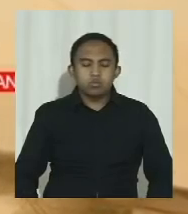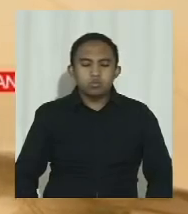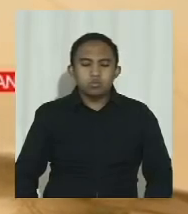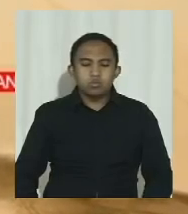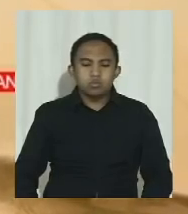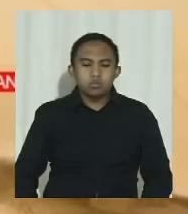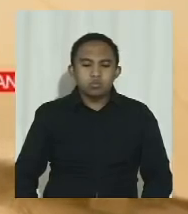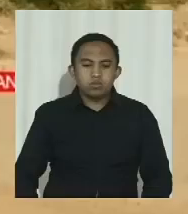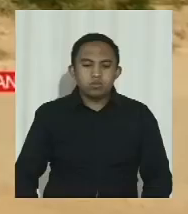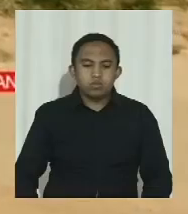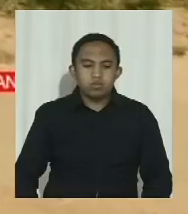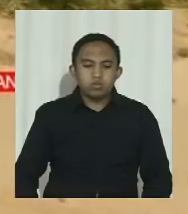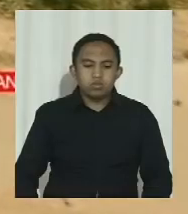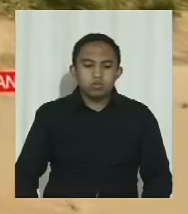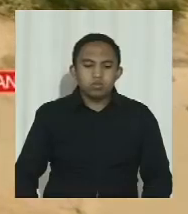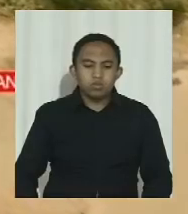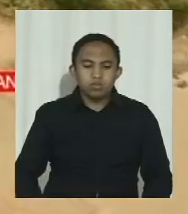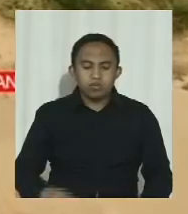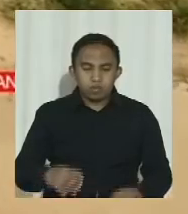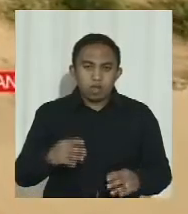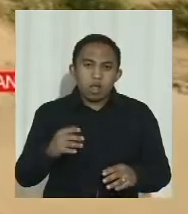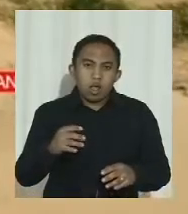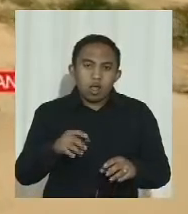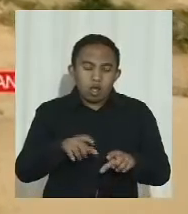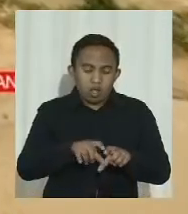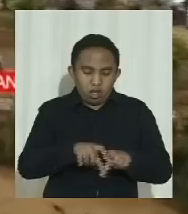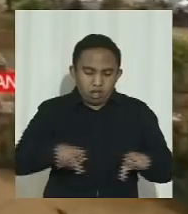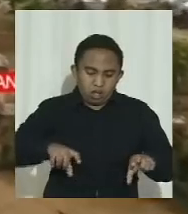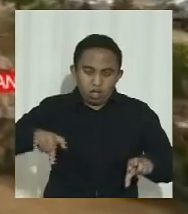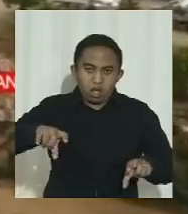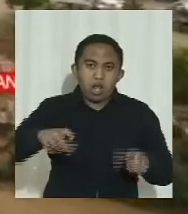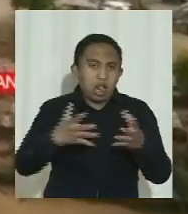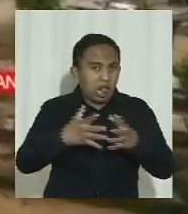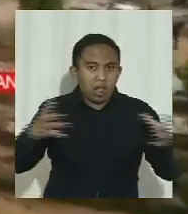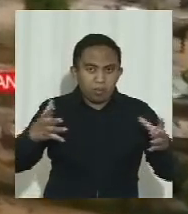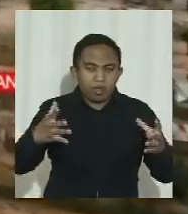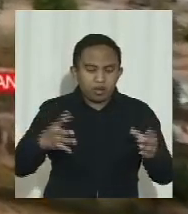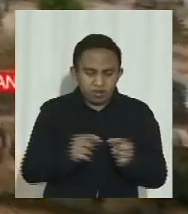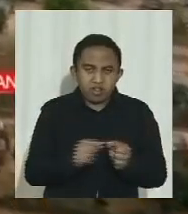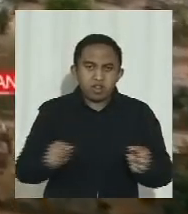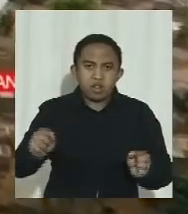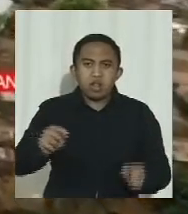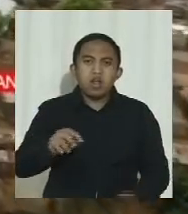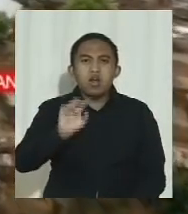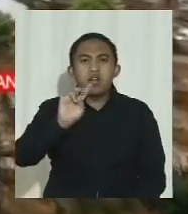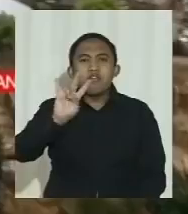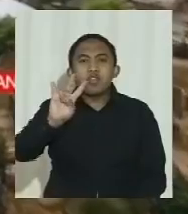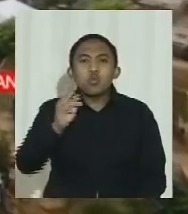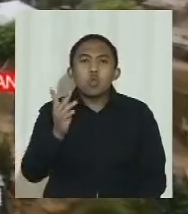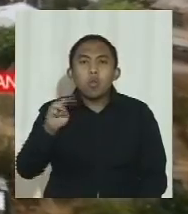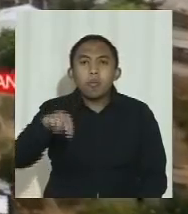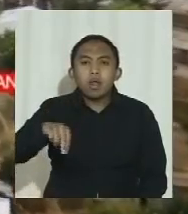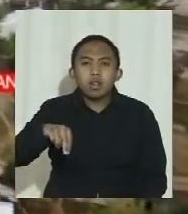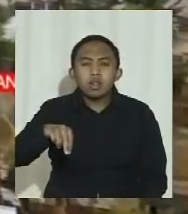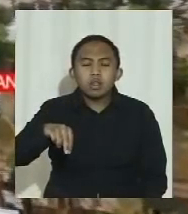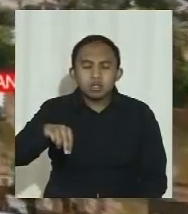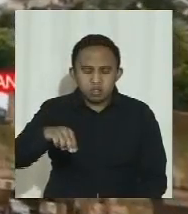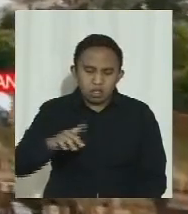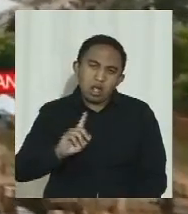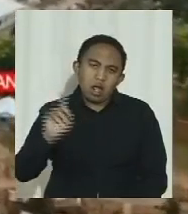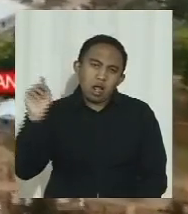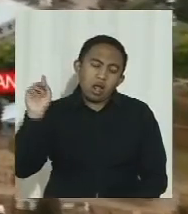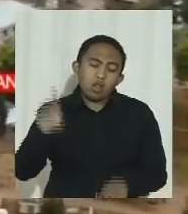Agnamboatra fantsona lehibe afaka mamatsy rano na pipeline mirefy fito kilometatra agny Marolinta distrika